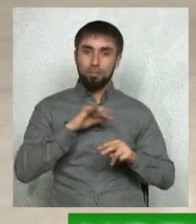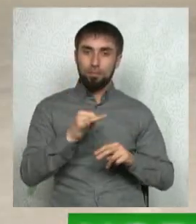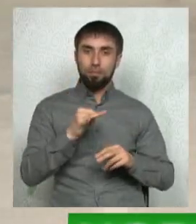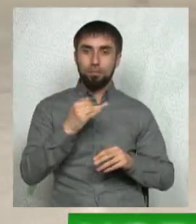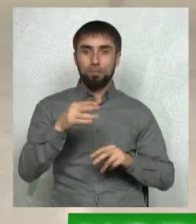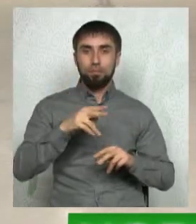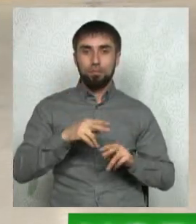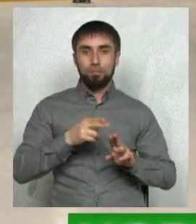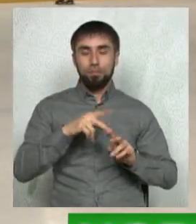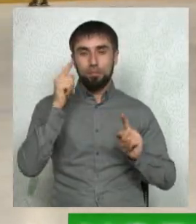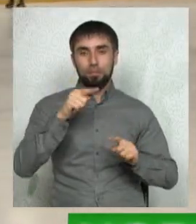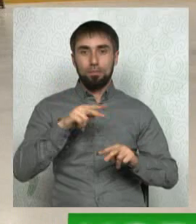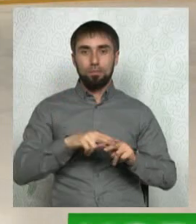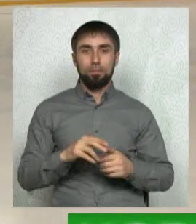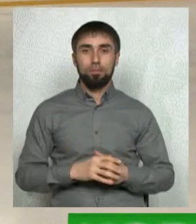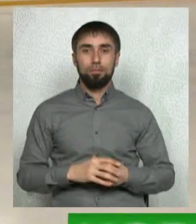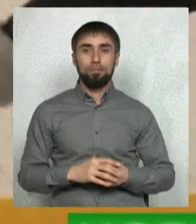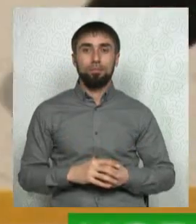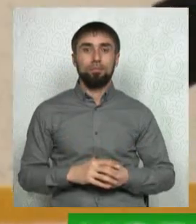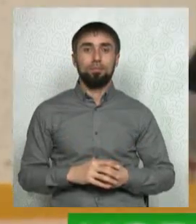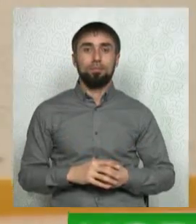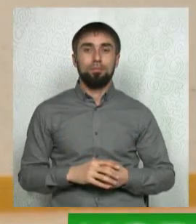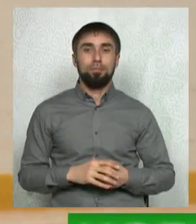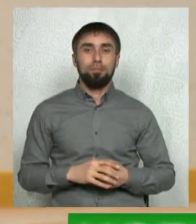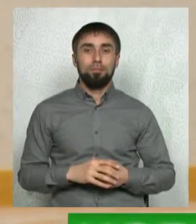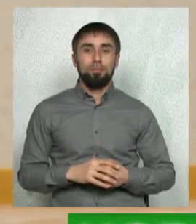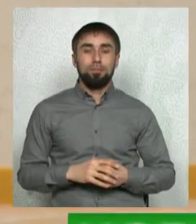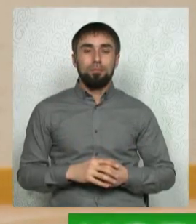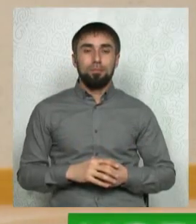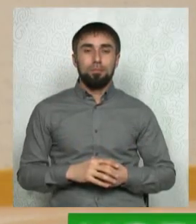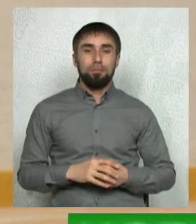популярное место. Далее Асканова, Адам Гулоев, Магомед Дзигов, Новости 24.